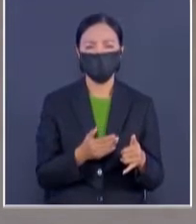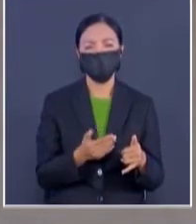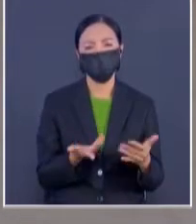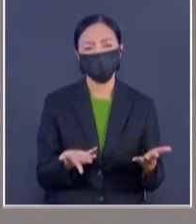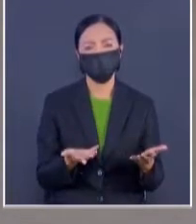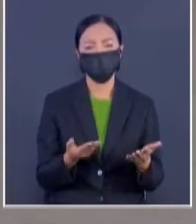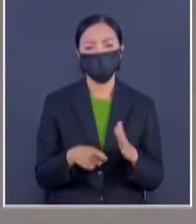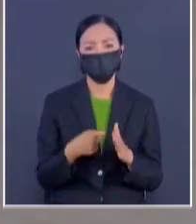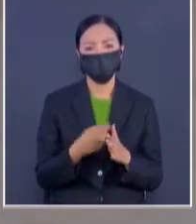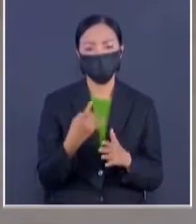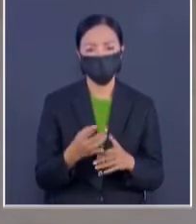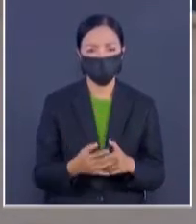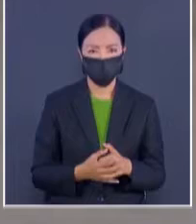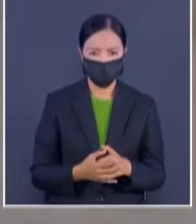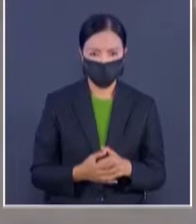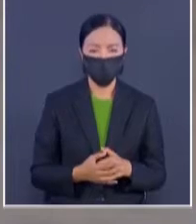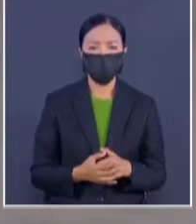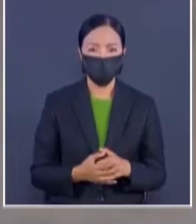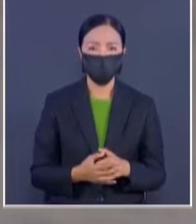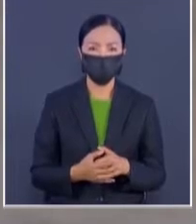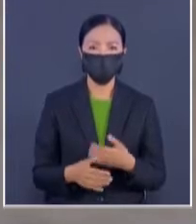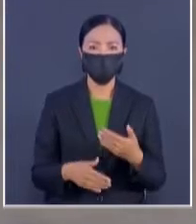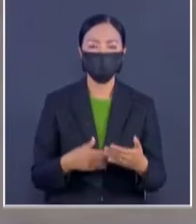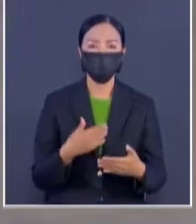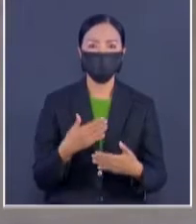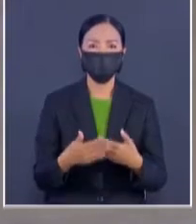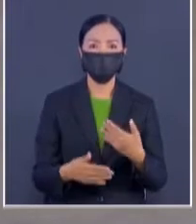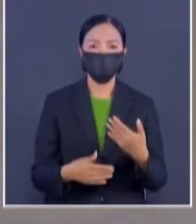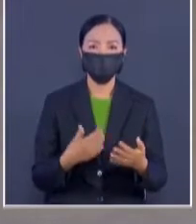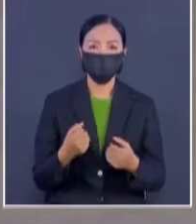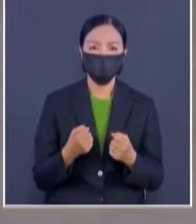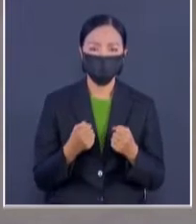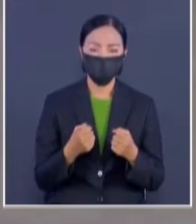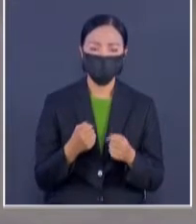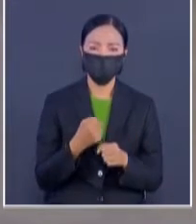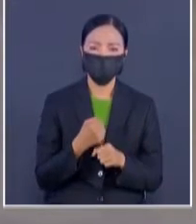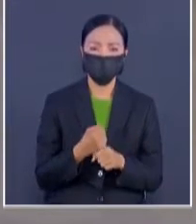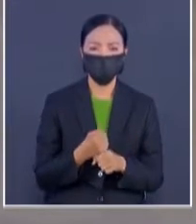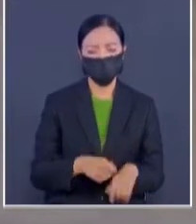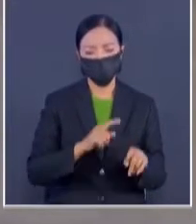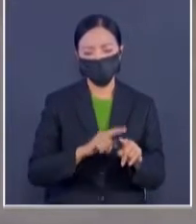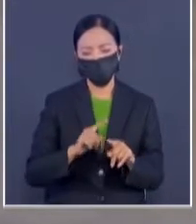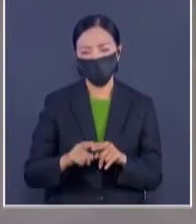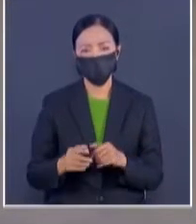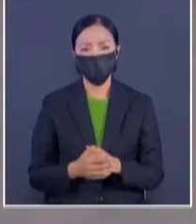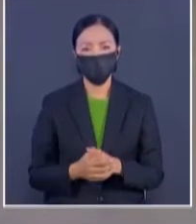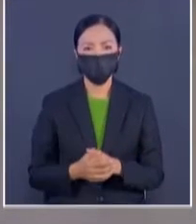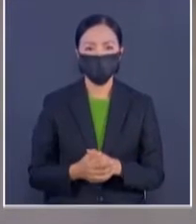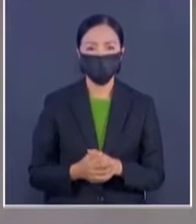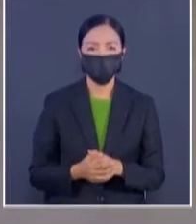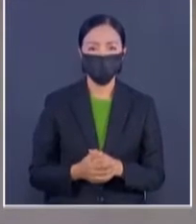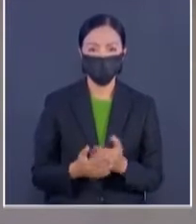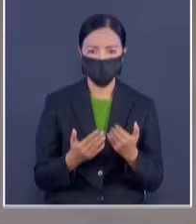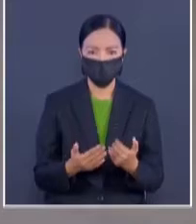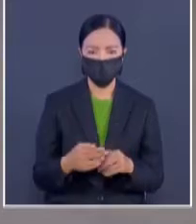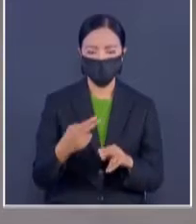มฮะ ก็จะทำกันไปเรื่อยๆค่ะก็จะทำก็จะพยายามที่จะทำทุกวิถีทางนะคะอย่างเช่นวันนี้ก็